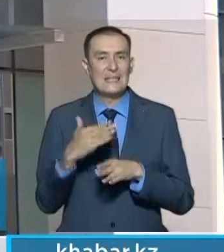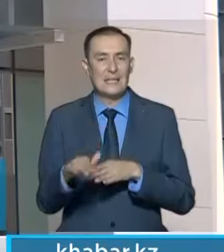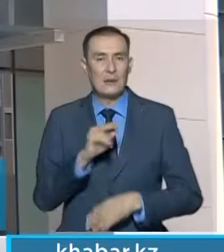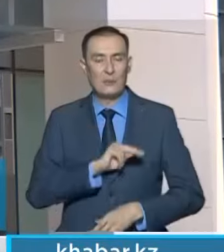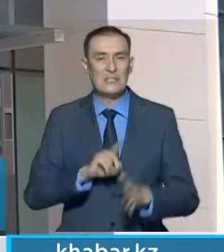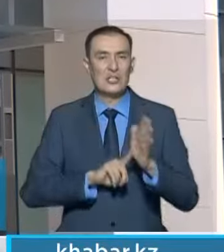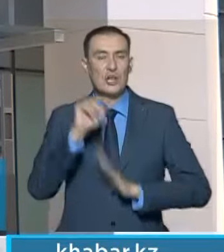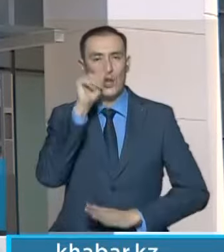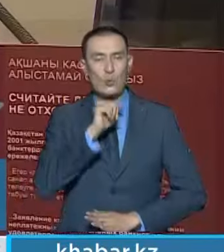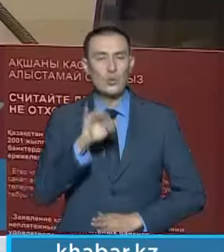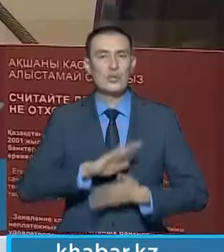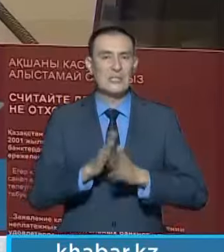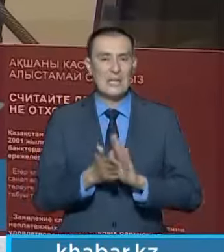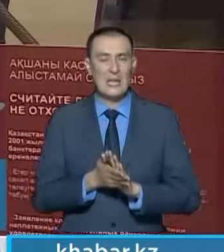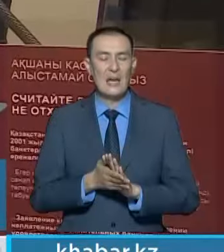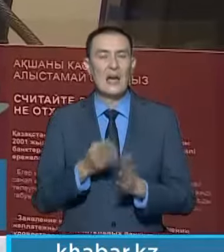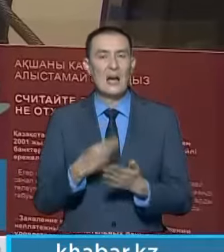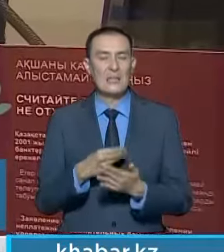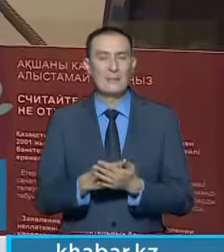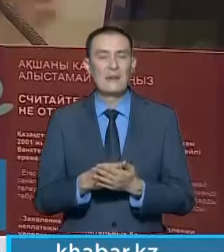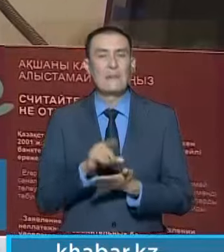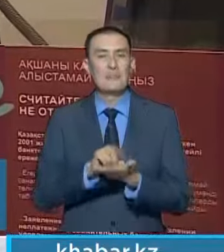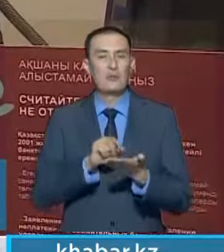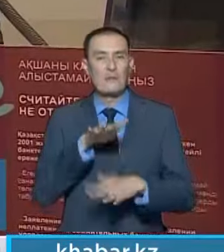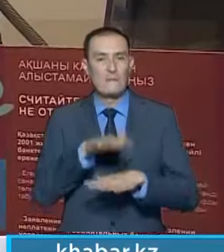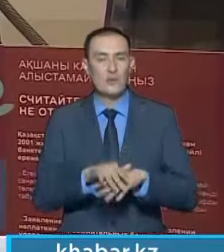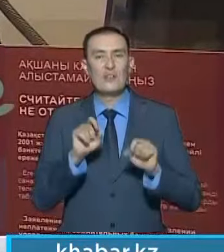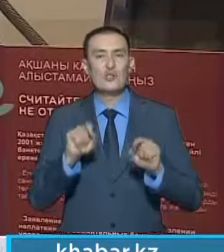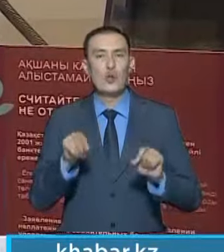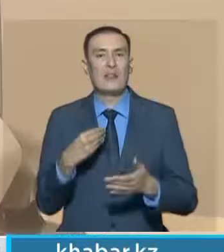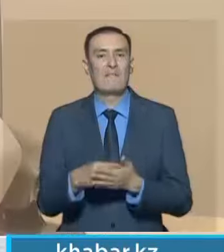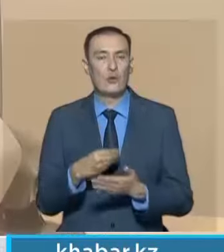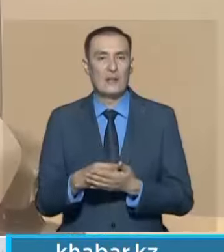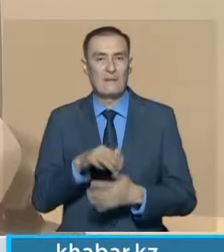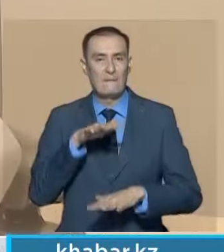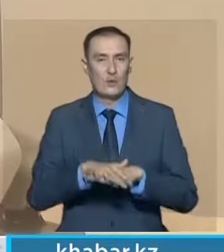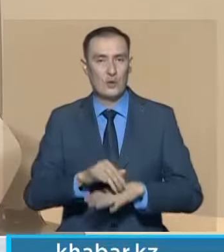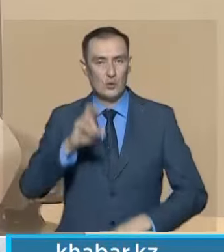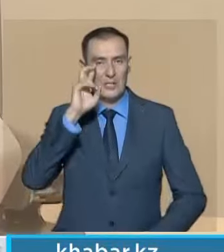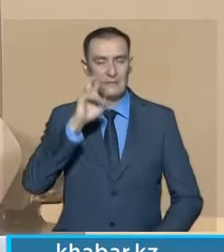политики с начала года и о состоянии активов ЕНПФ и золотовалютного резерва страны.